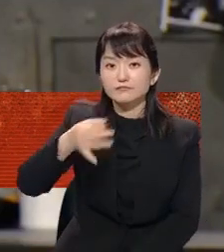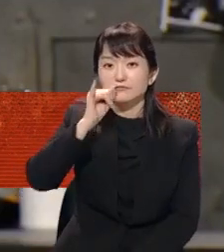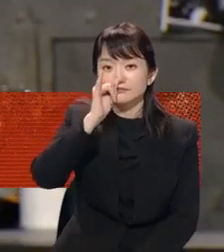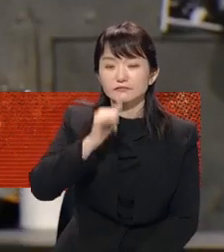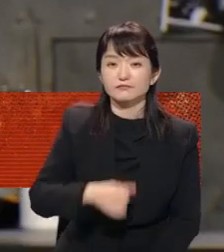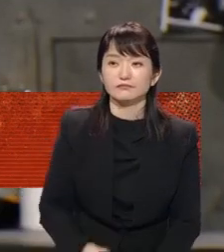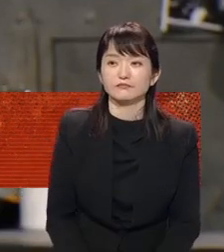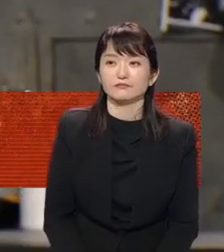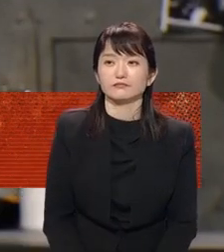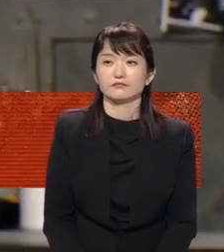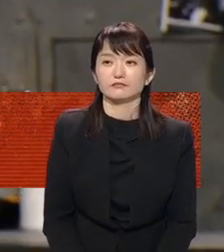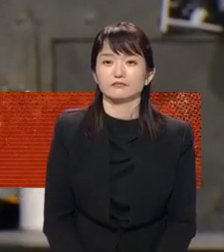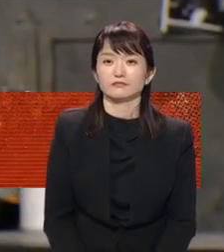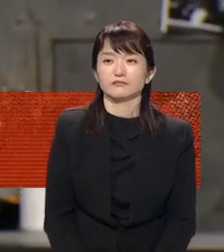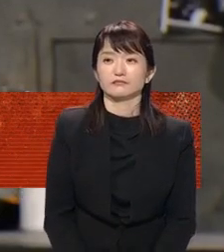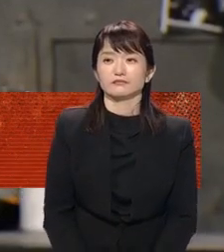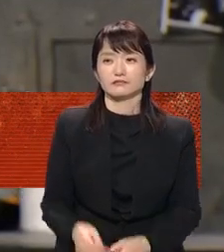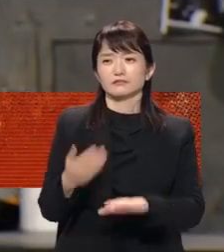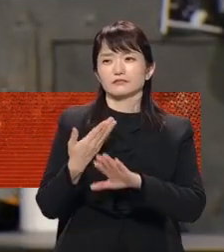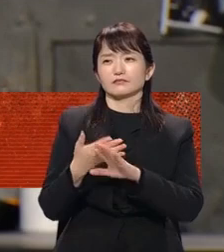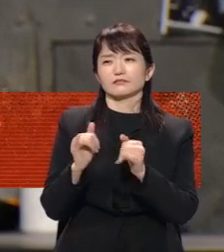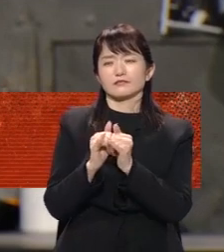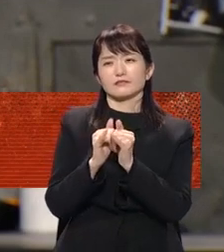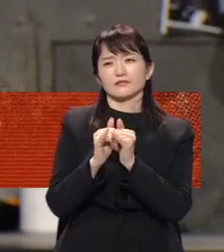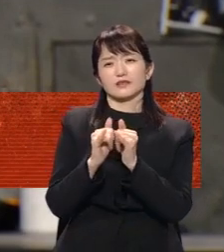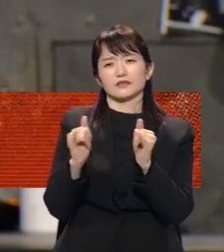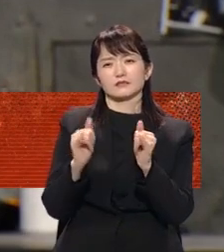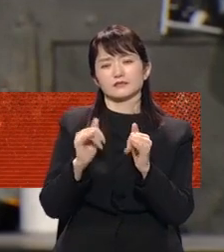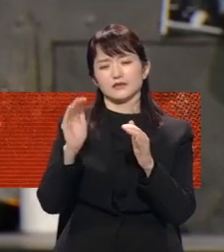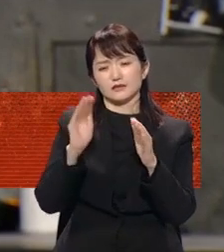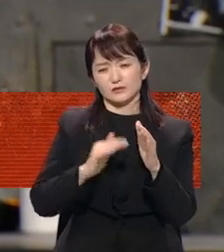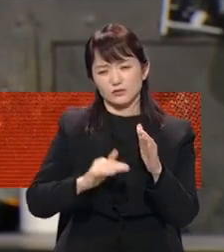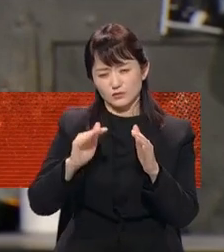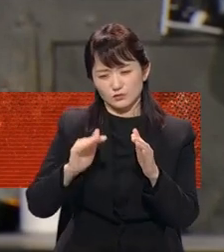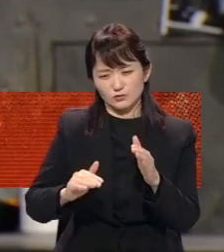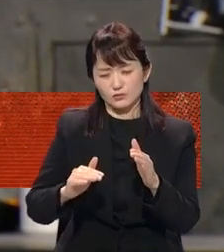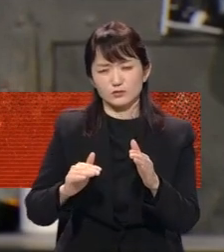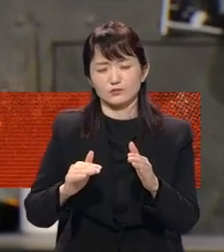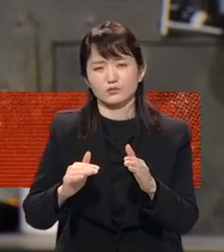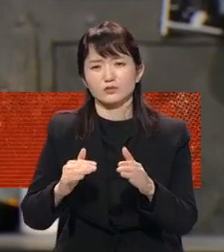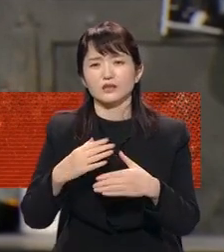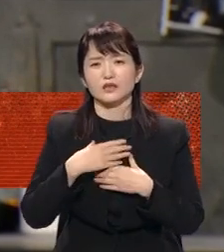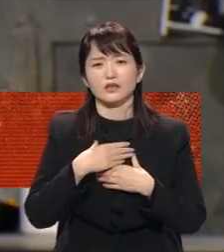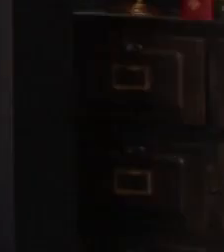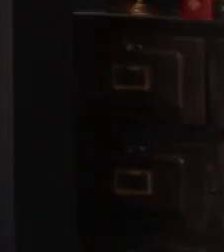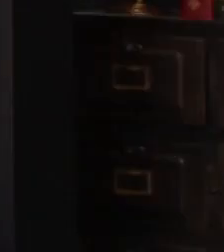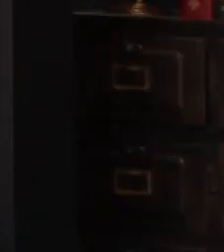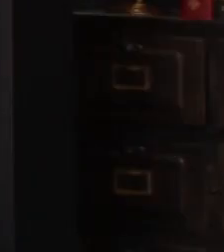상황이에요. 그리고 무엇보다 다른 사람들의 공공의 안전이 문제잖아요. 예. 큰일 납니다, 진짜.